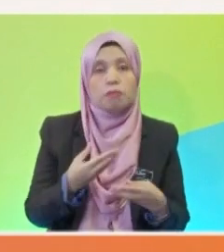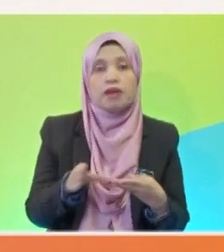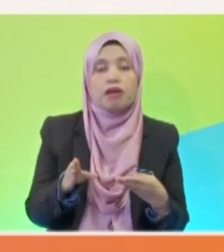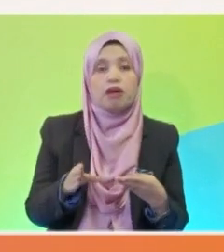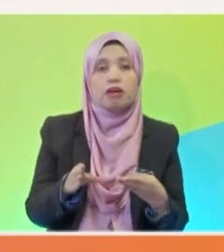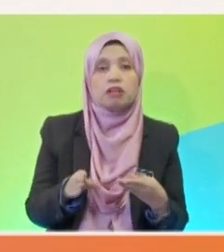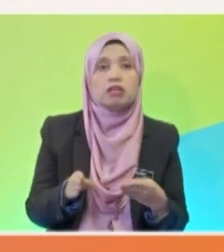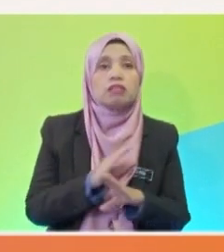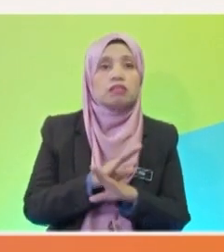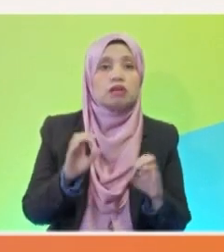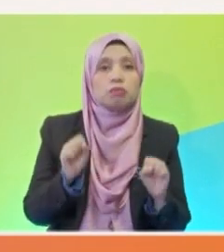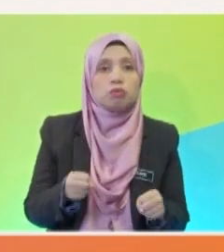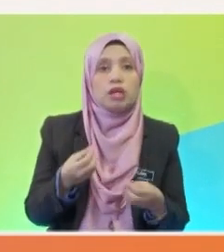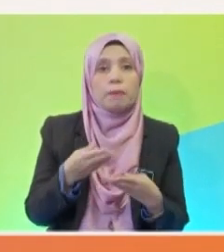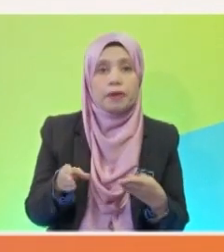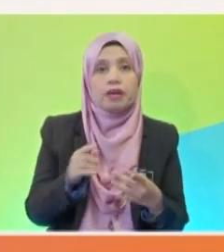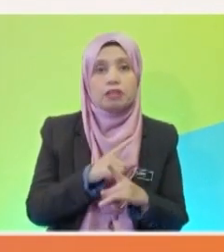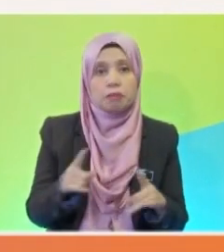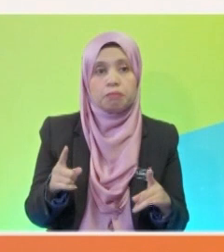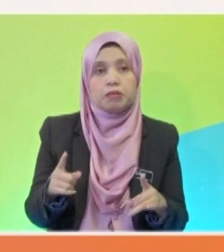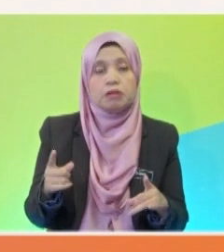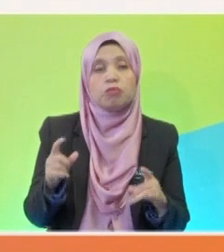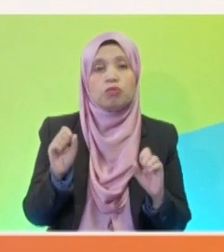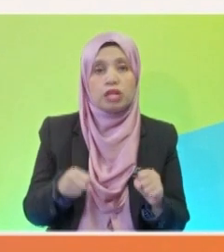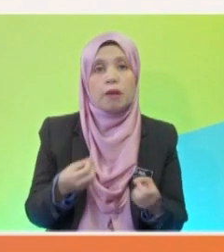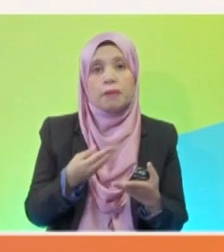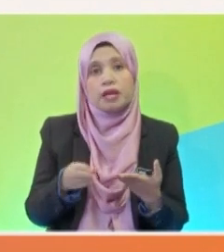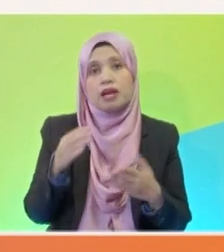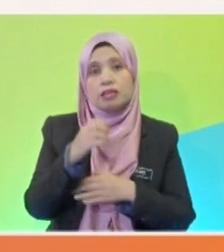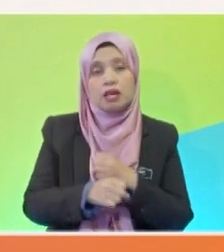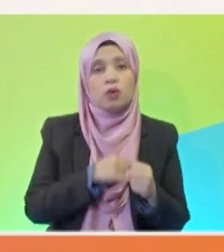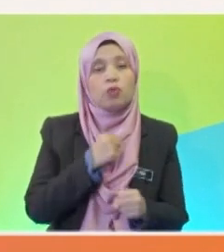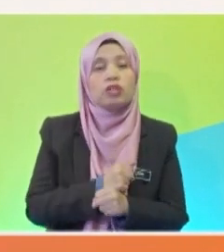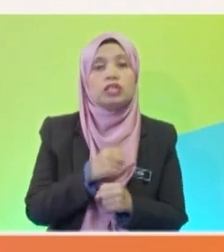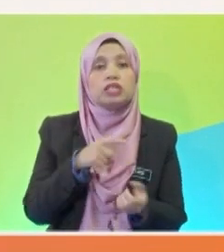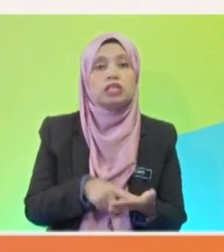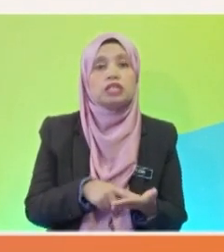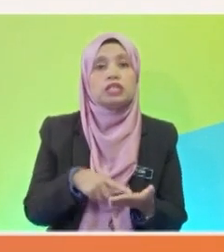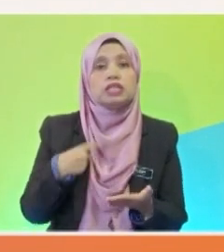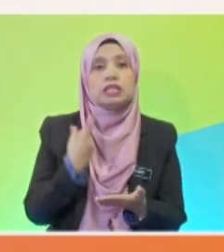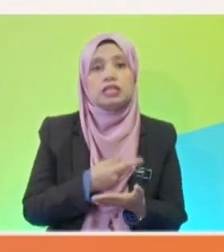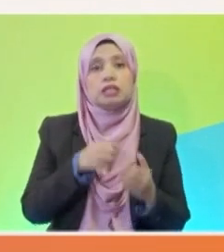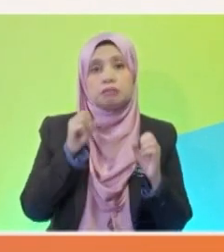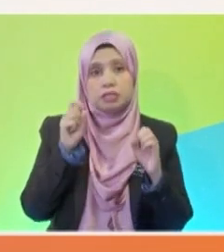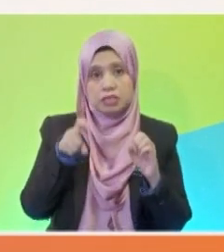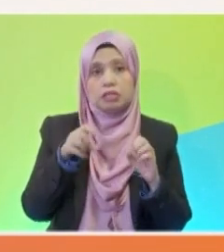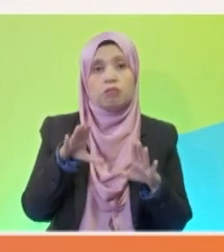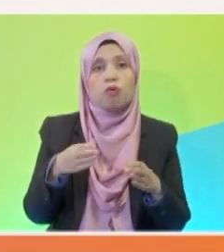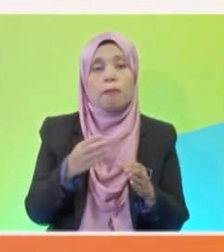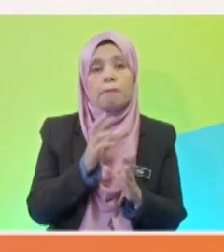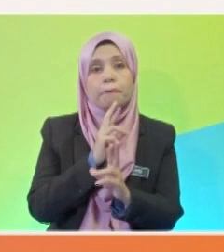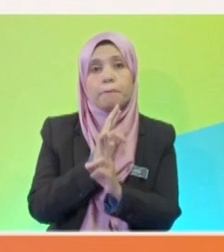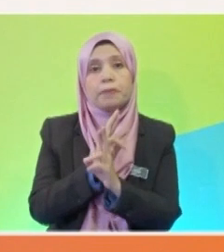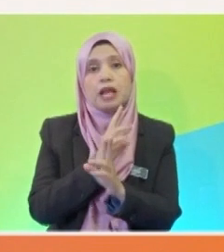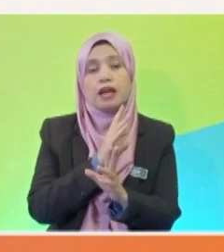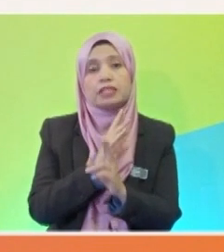bayar tapi dia mungkin tak bayar lagi tahun ni, dia akan bayar pada tahun hadapan. Jadi kita kena buat pelarasan murid-murid. Okey.